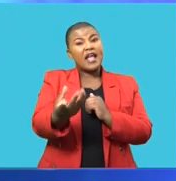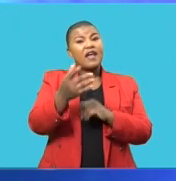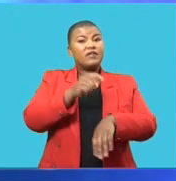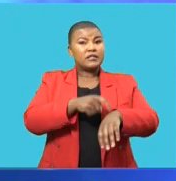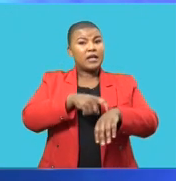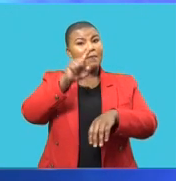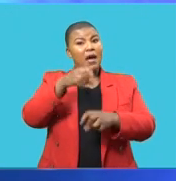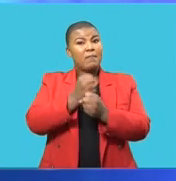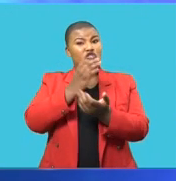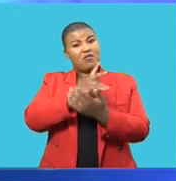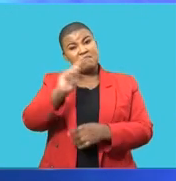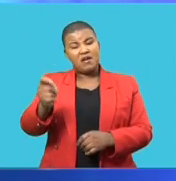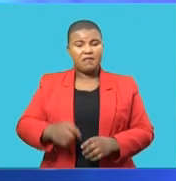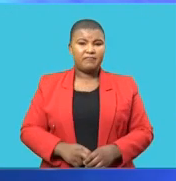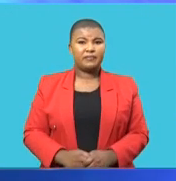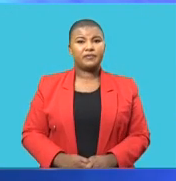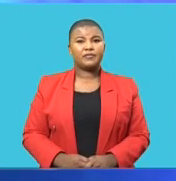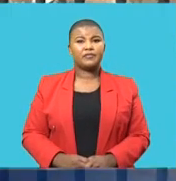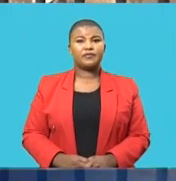Arabe Lady Long Tabona.